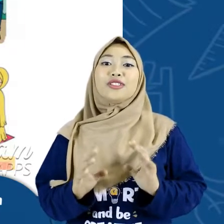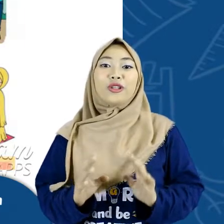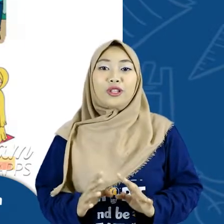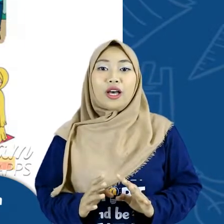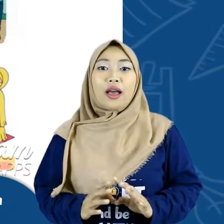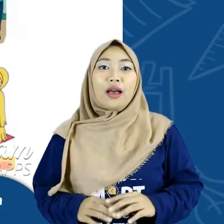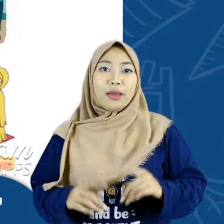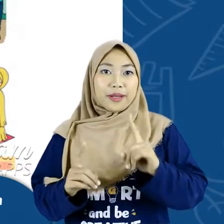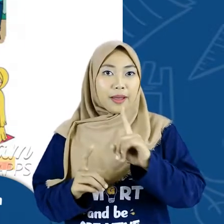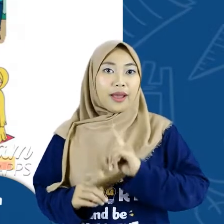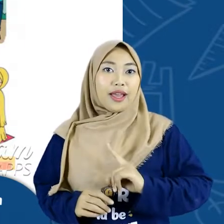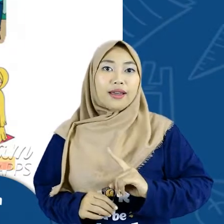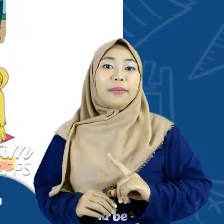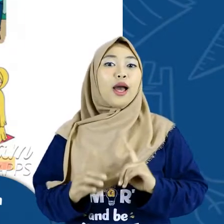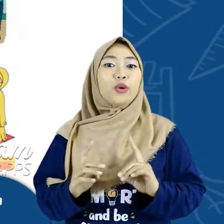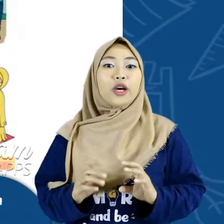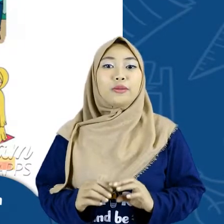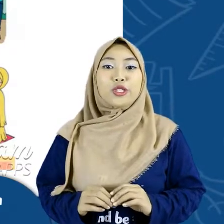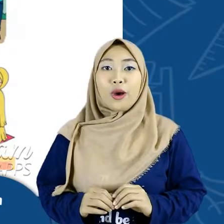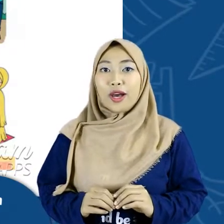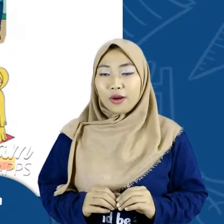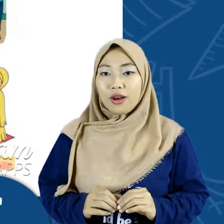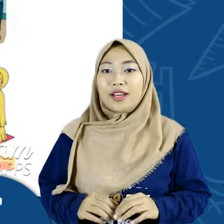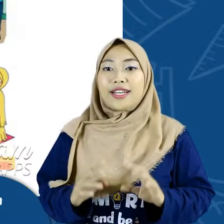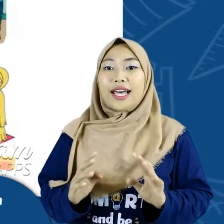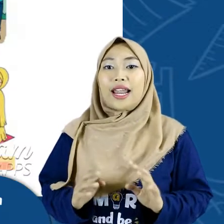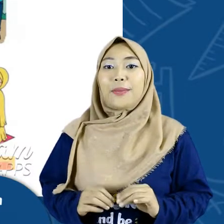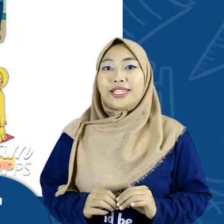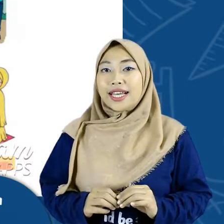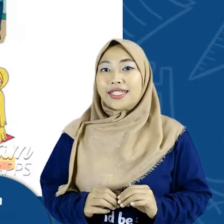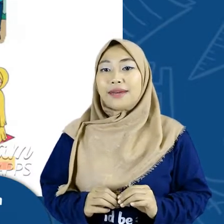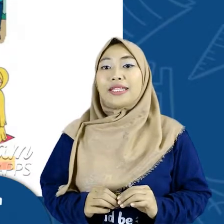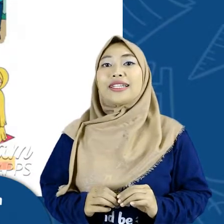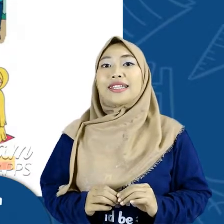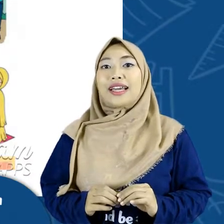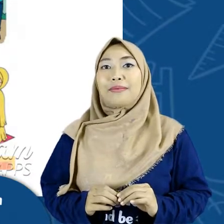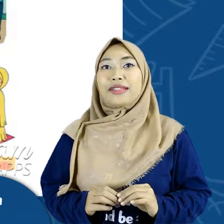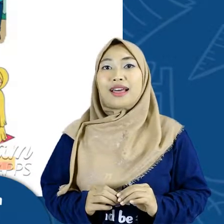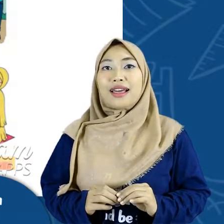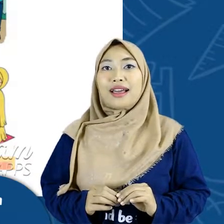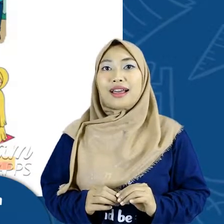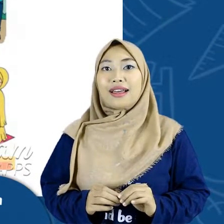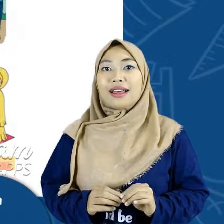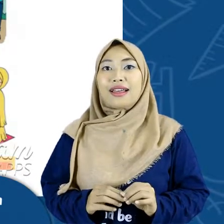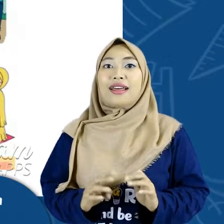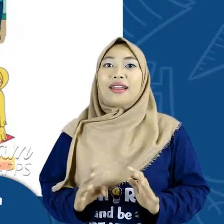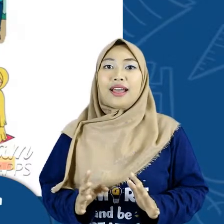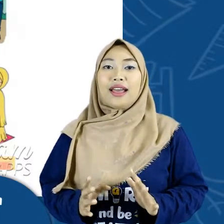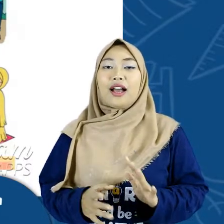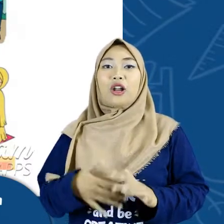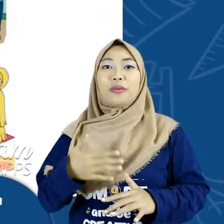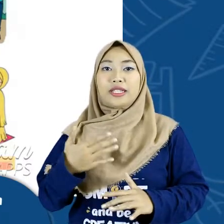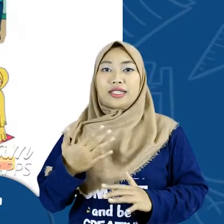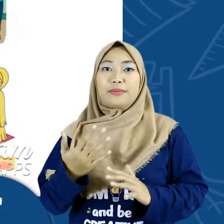menerapkan contoh yang pertama, melakukan musyawarah dalam menyelesaikan masalah.